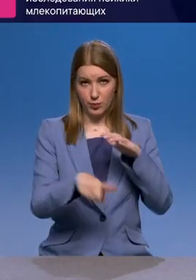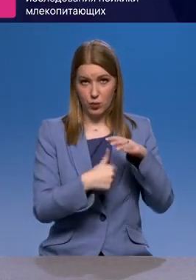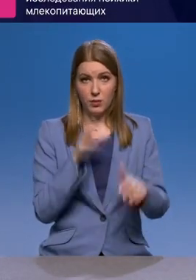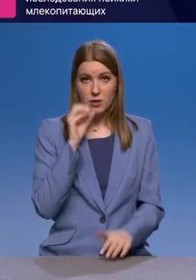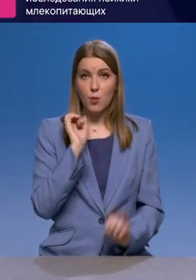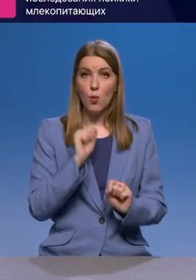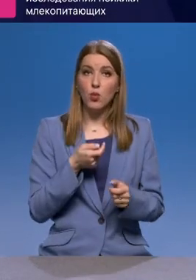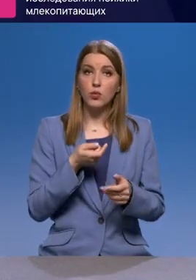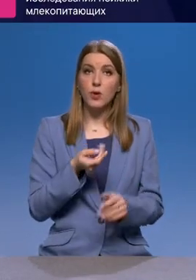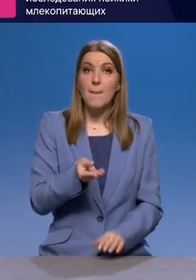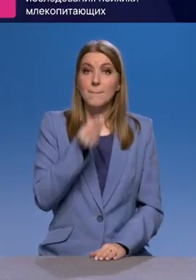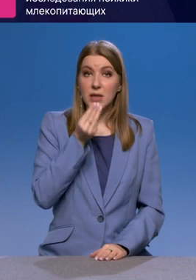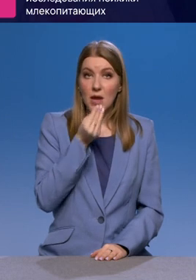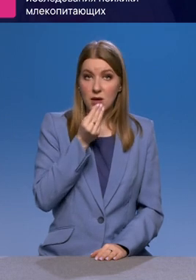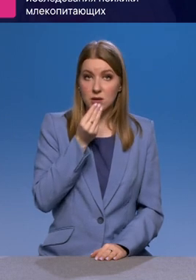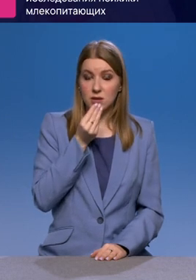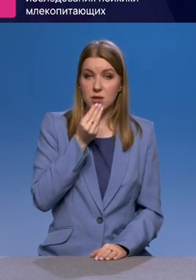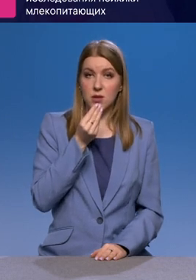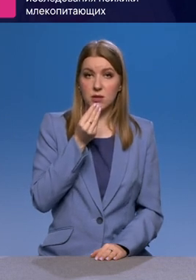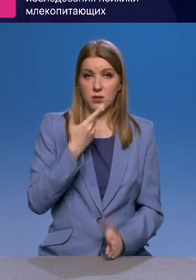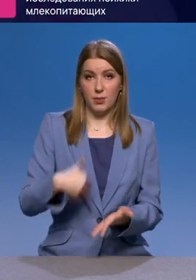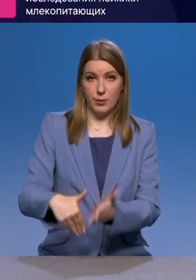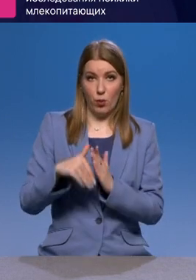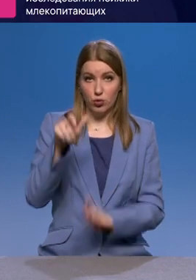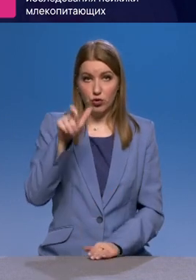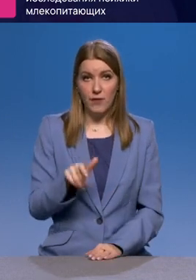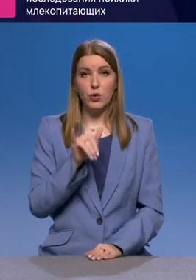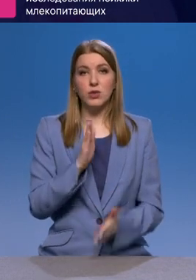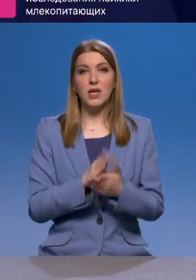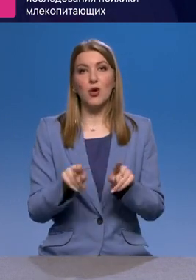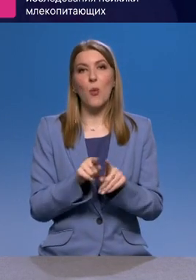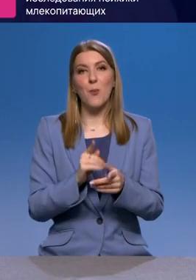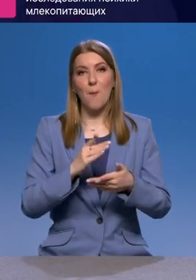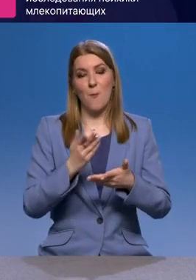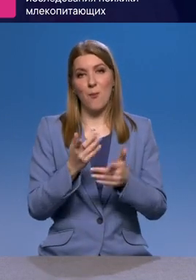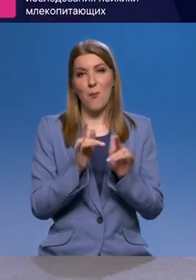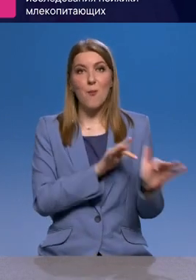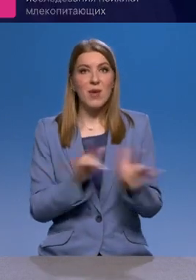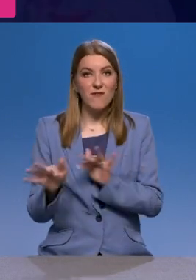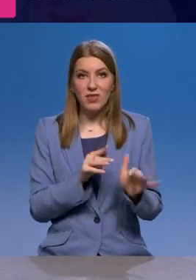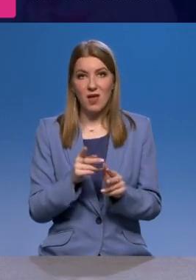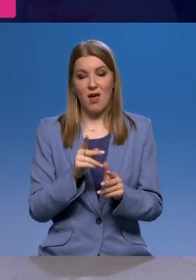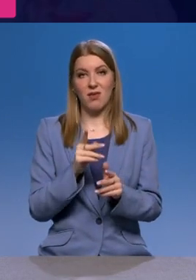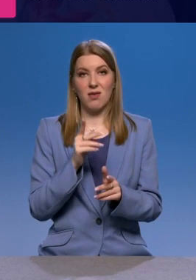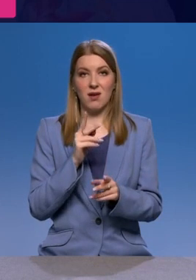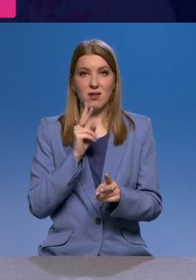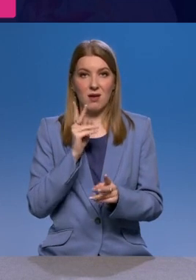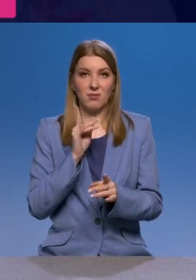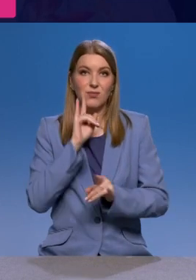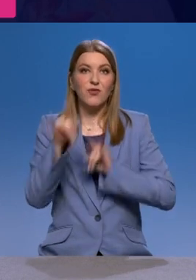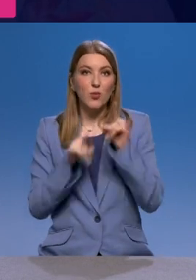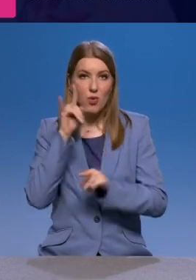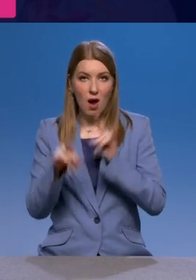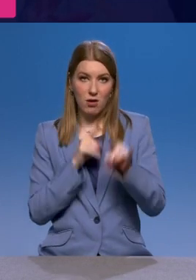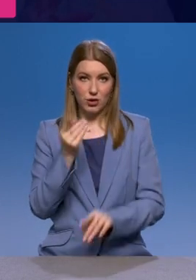питаться за счет человека. Да? У них есть такое поведение выклянчивания еды. Вот. Но связи с человеком никакой